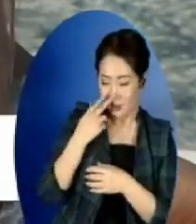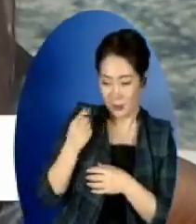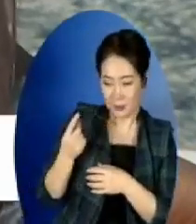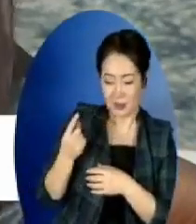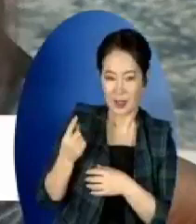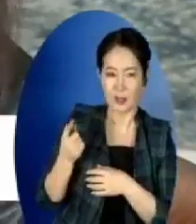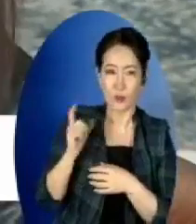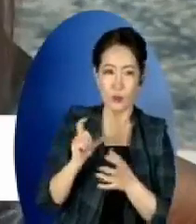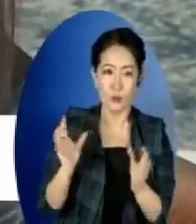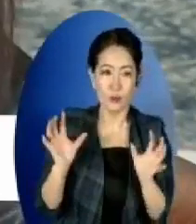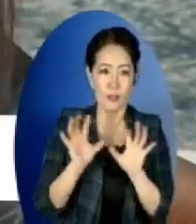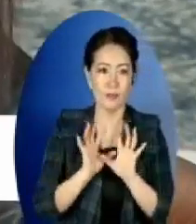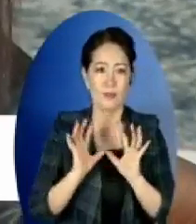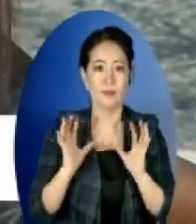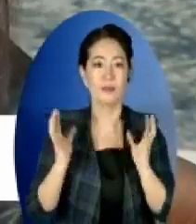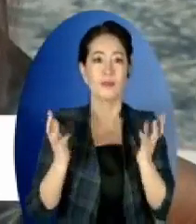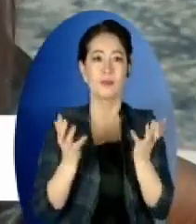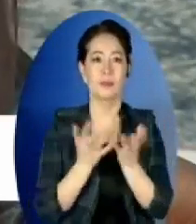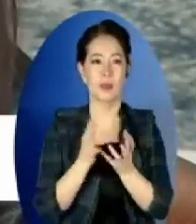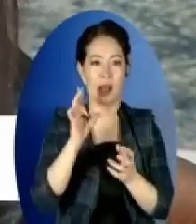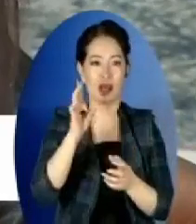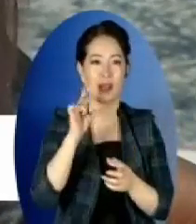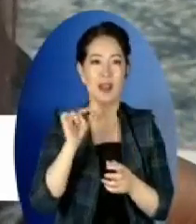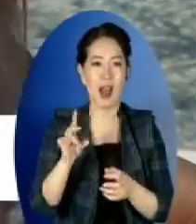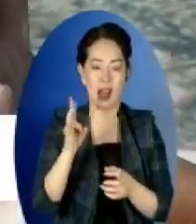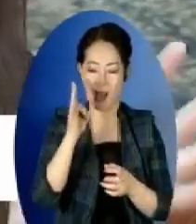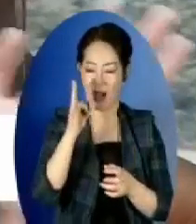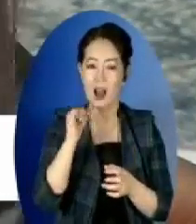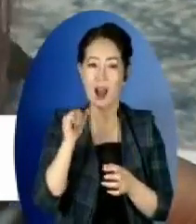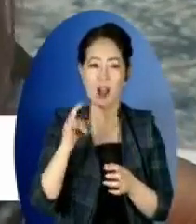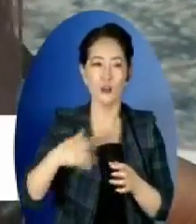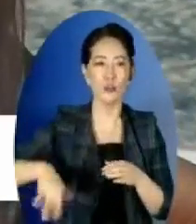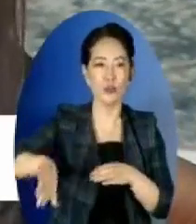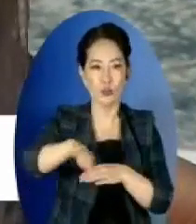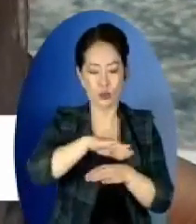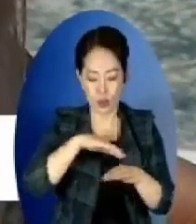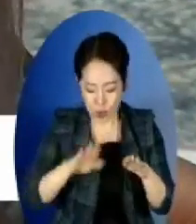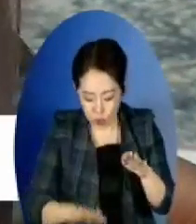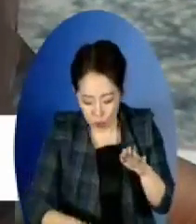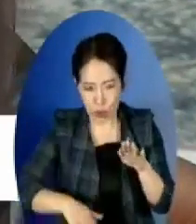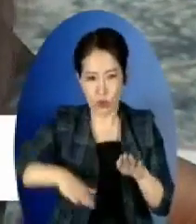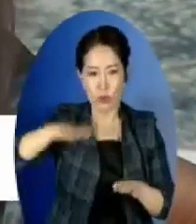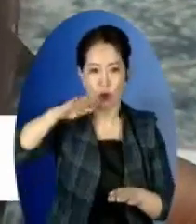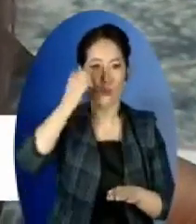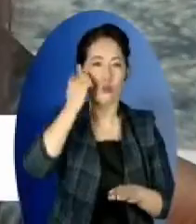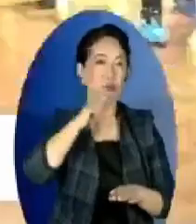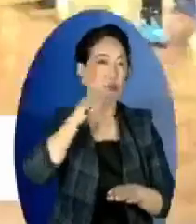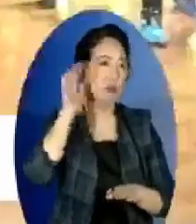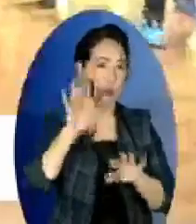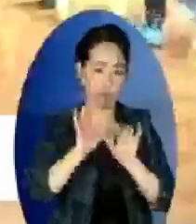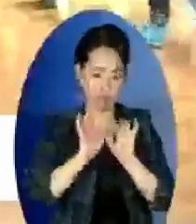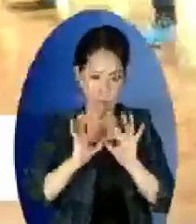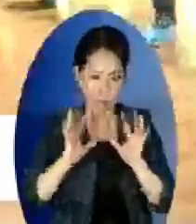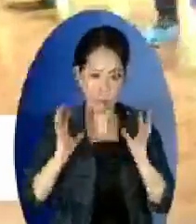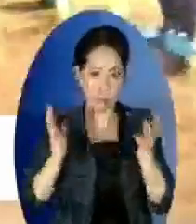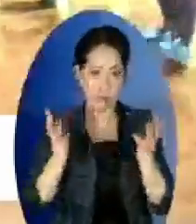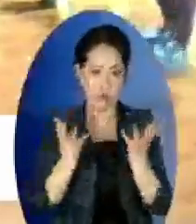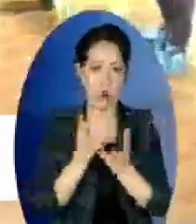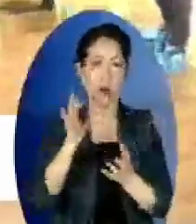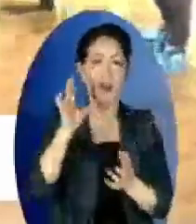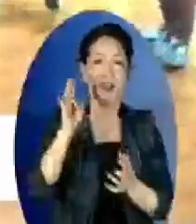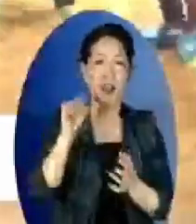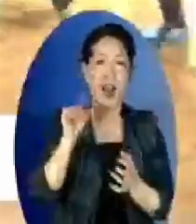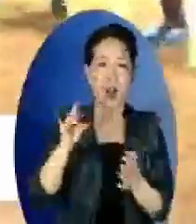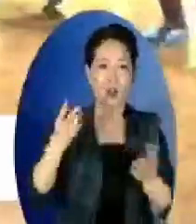хамт нарны тойрон бүжгээ манах хийгээд дуусгадаг бүх ирсэн хүмүүс игээ жоохон хөөхтүүд байна уу? Эмээ өвнөр байна уу? Хамаагүй бүгдийн